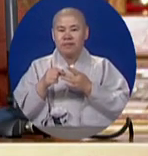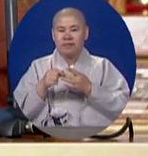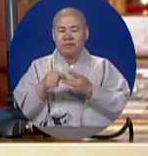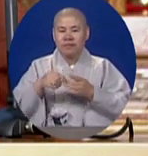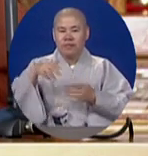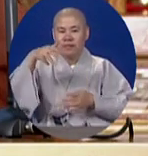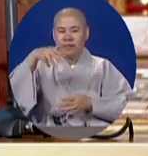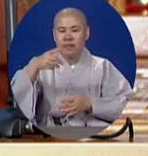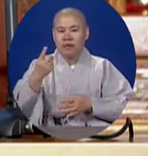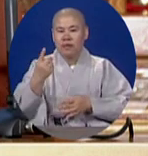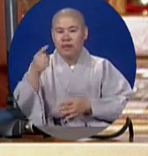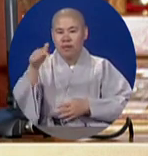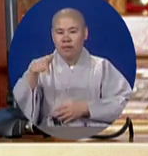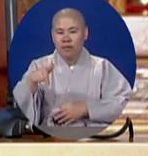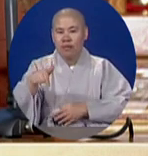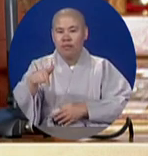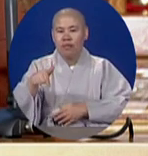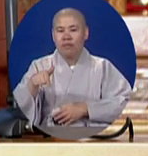촉이에요. 촉.